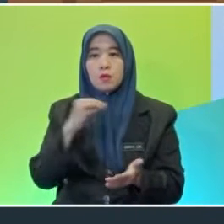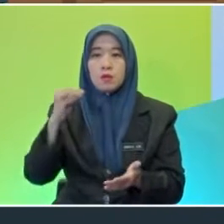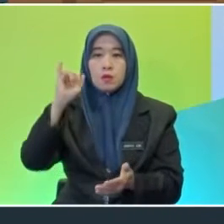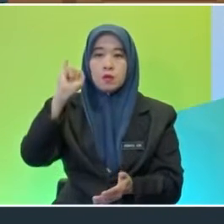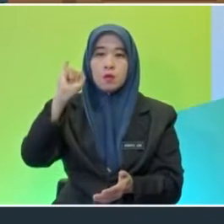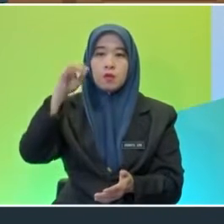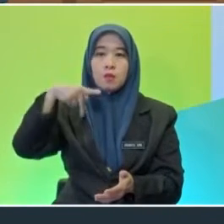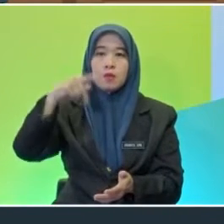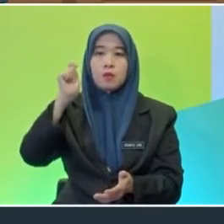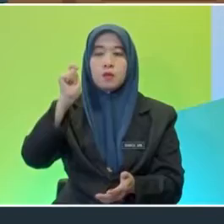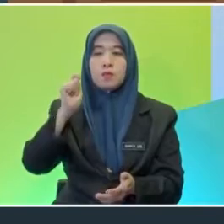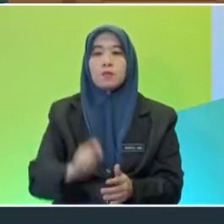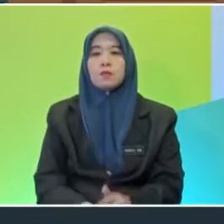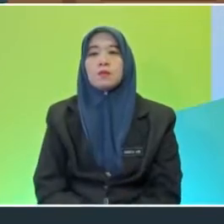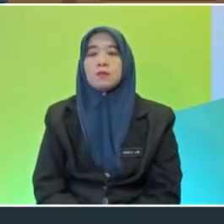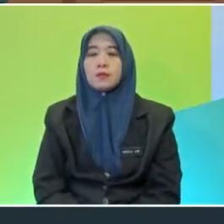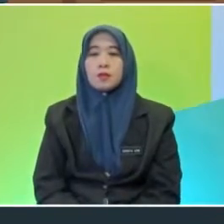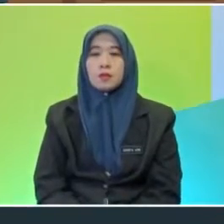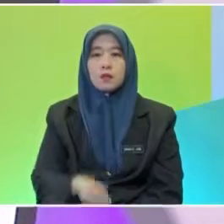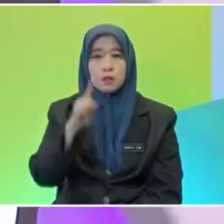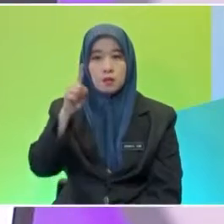tepat jawaban Adlina